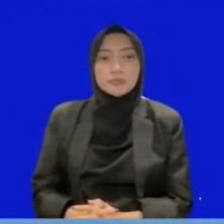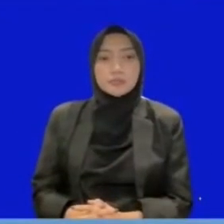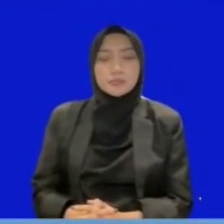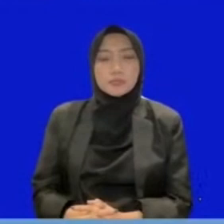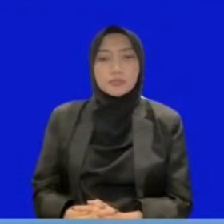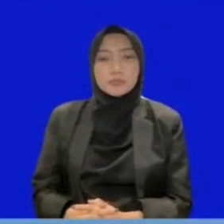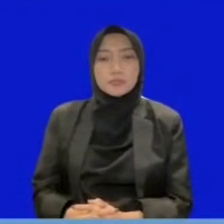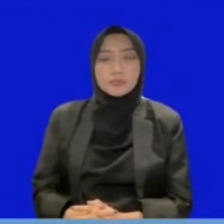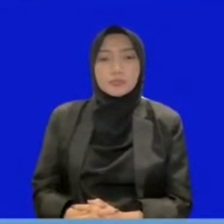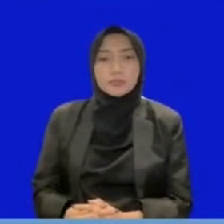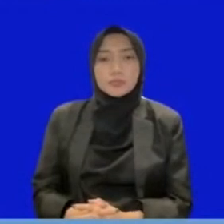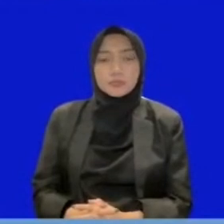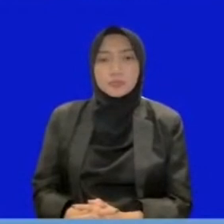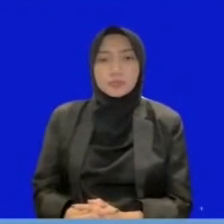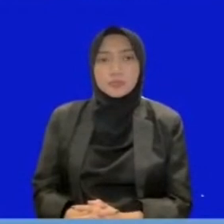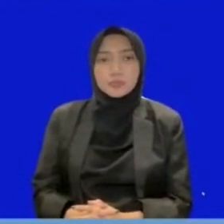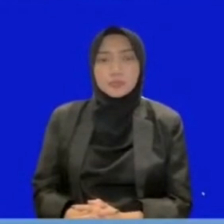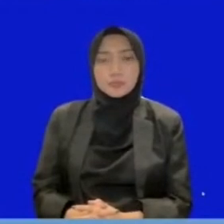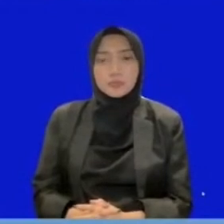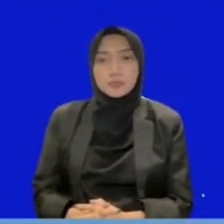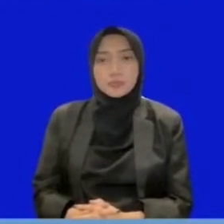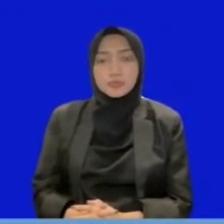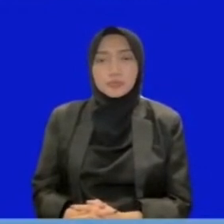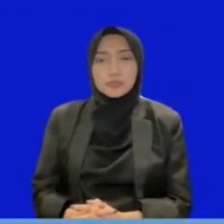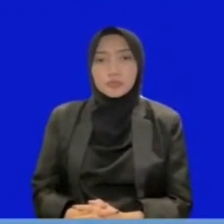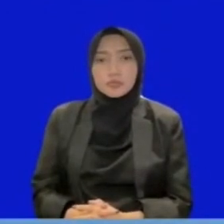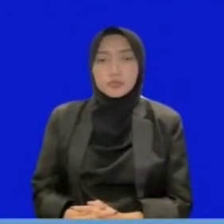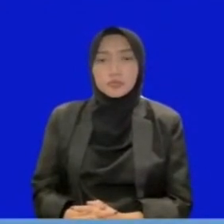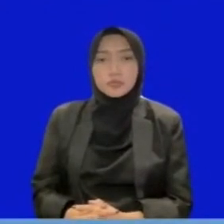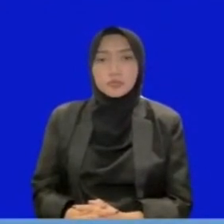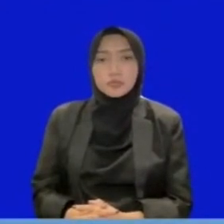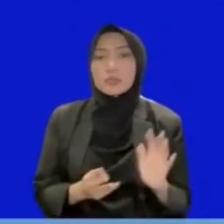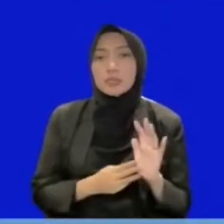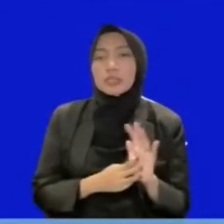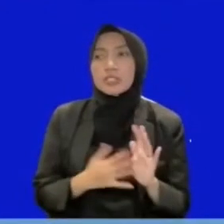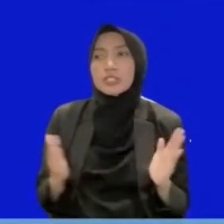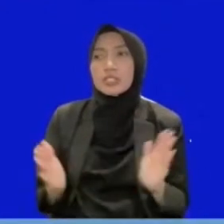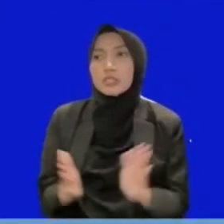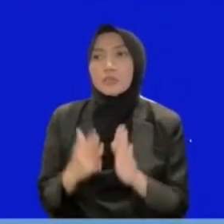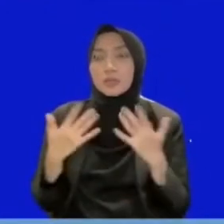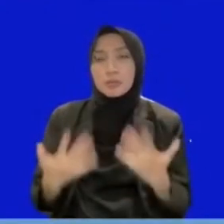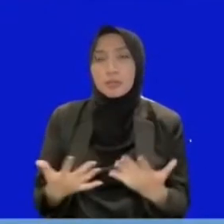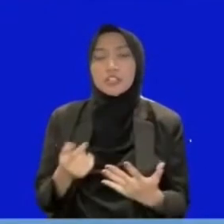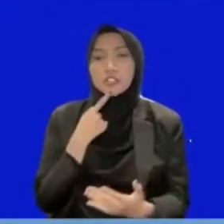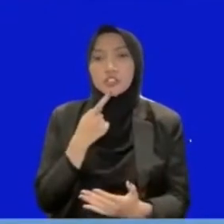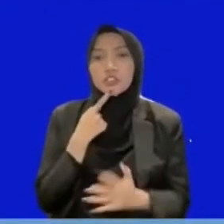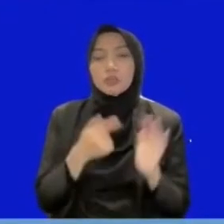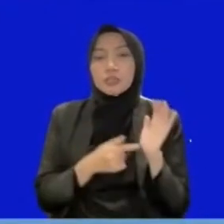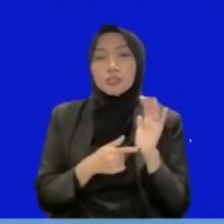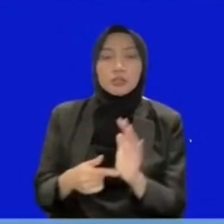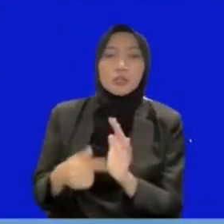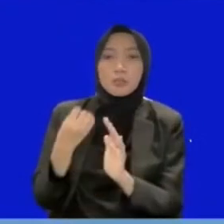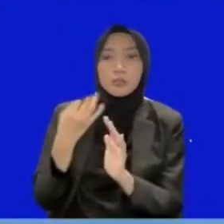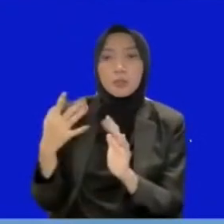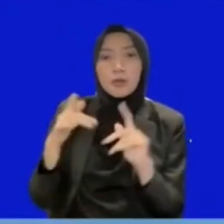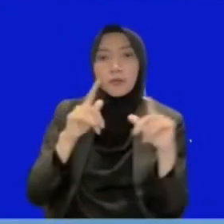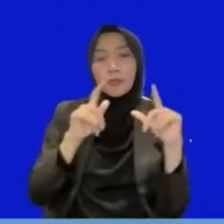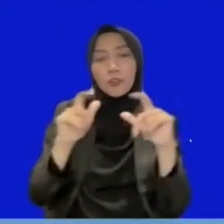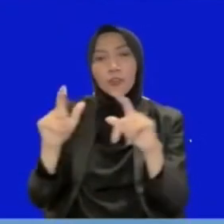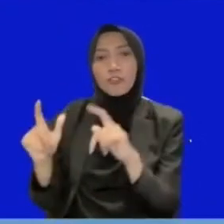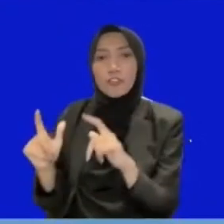Nah, ini kita permasalahan yang kita hadapi. Kita coba tampilkan beberapa foto-foto